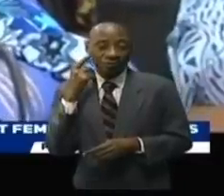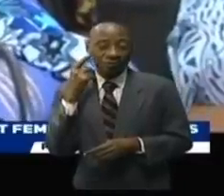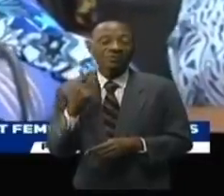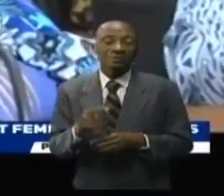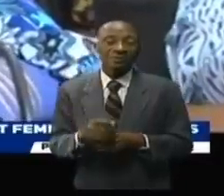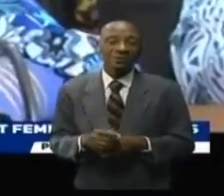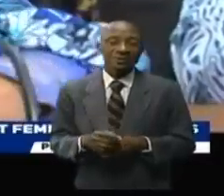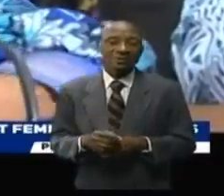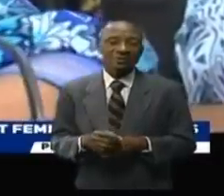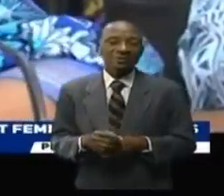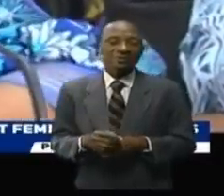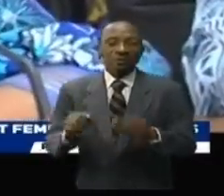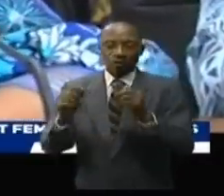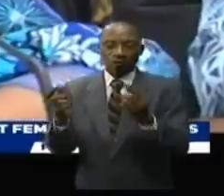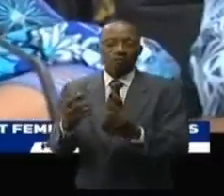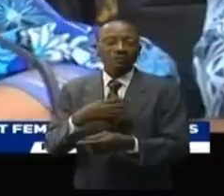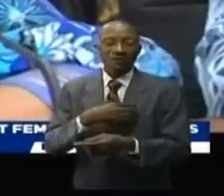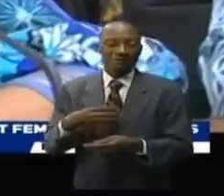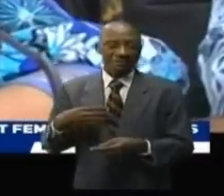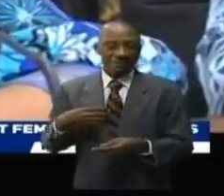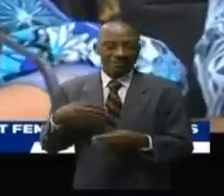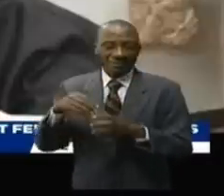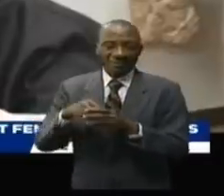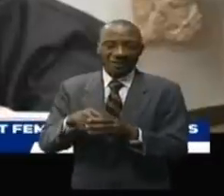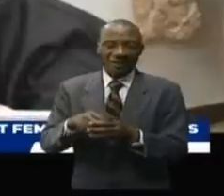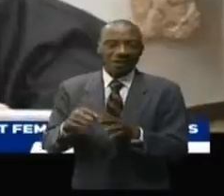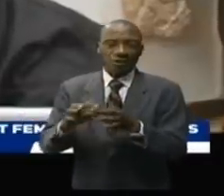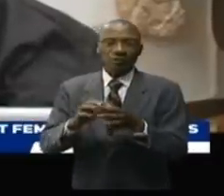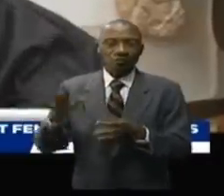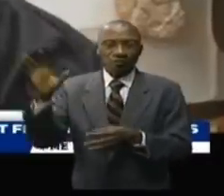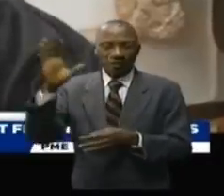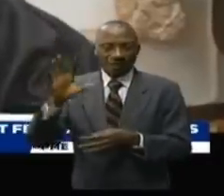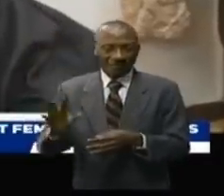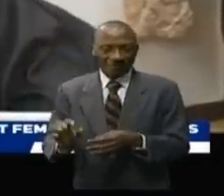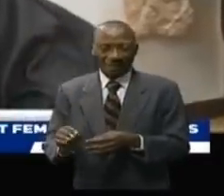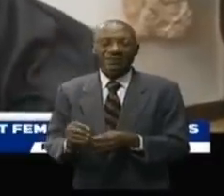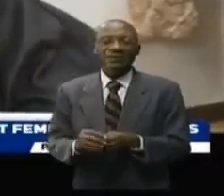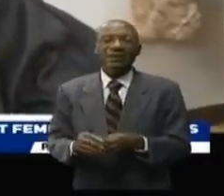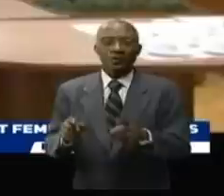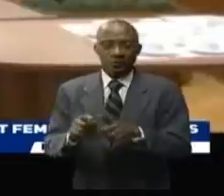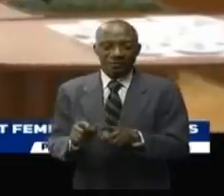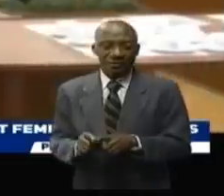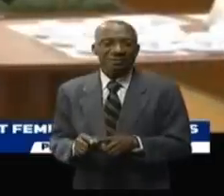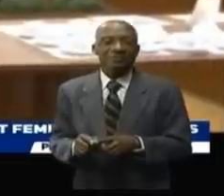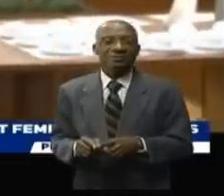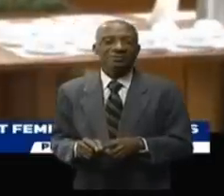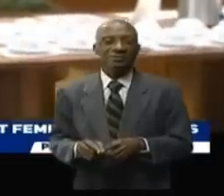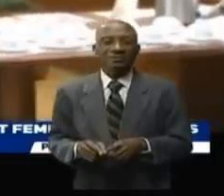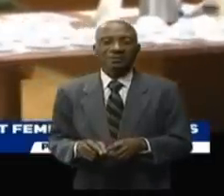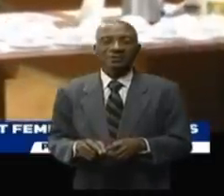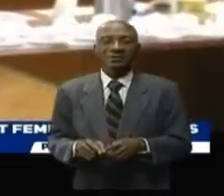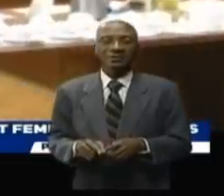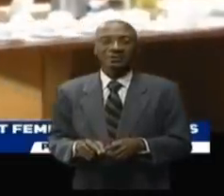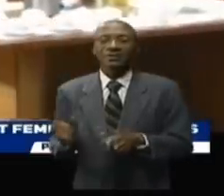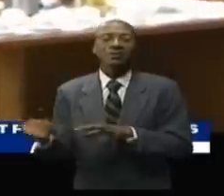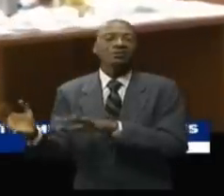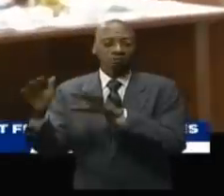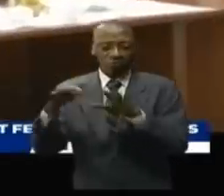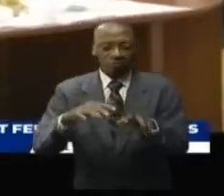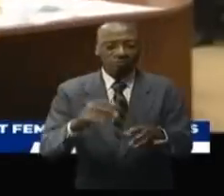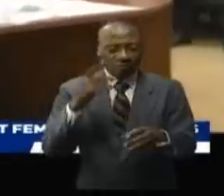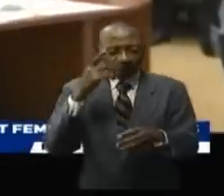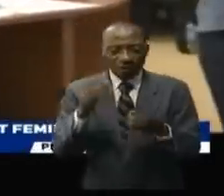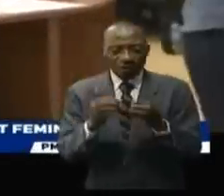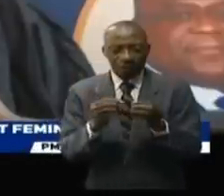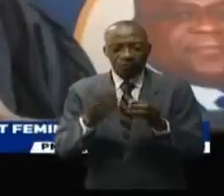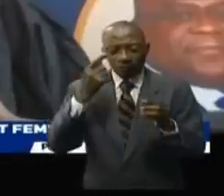société africaine, comme le fait savoir l'experte en politique Madame Flavie Lombo de la République du Congo. Ce type de club de